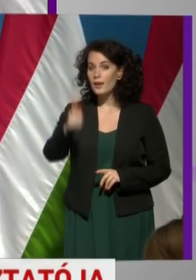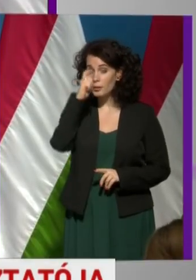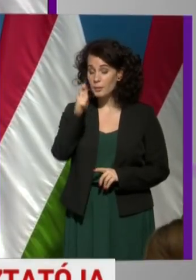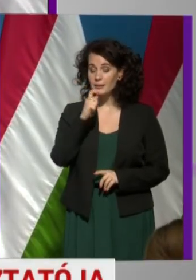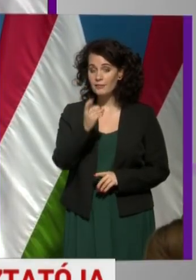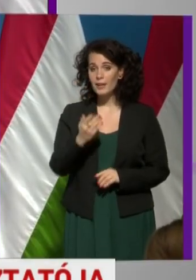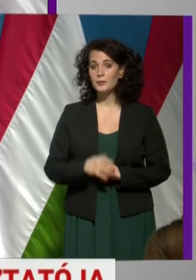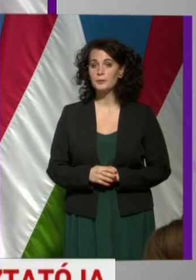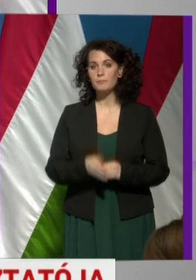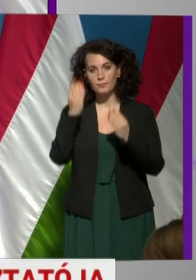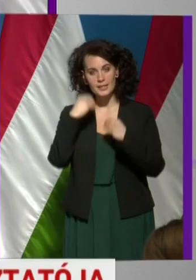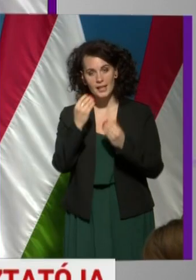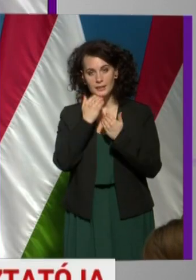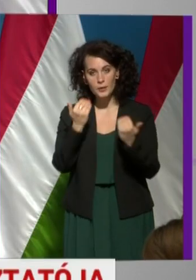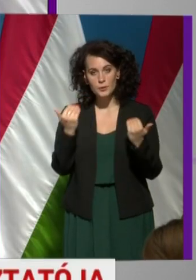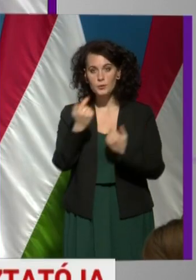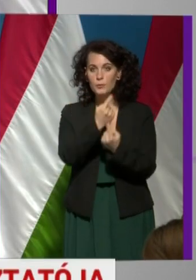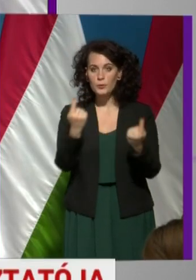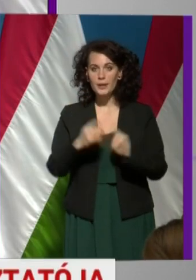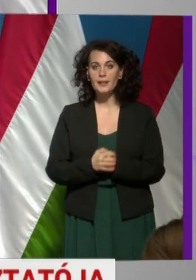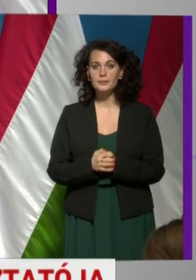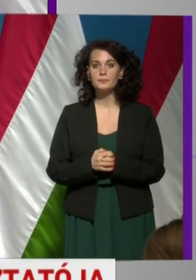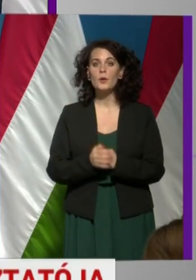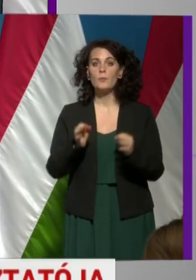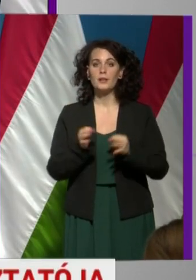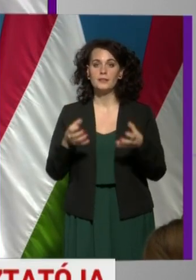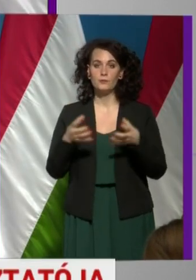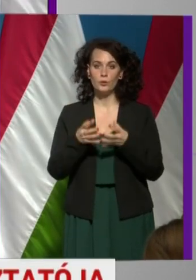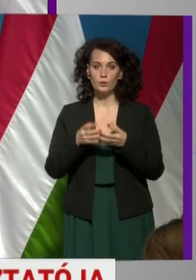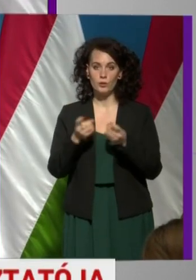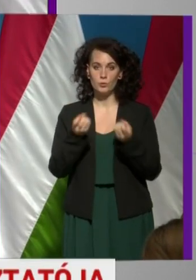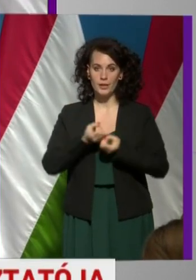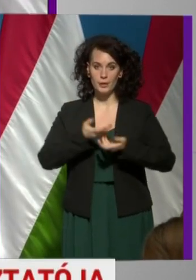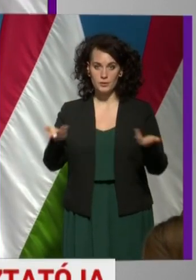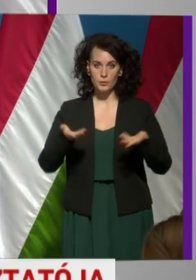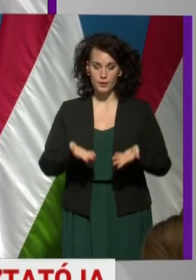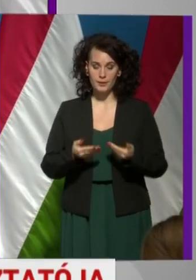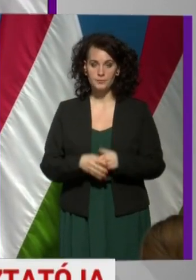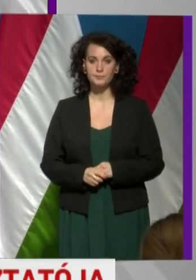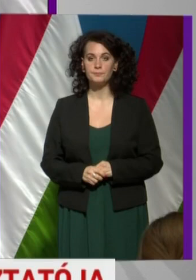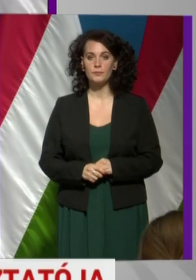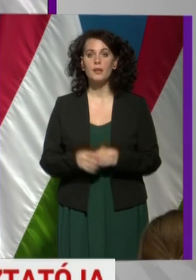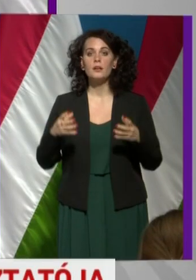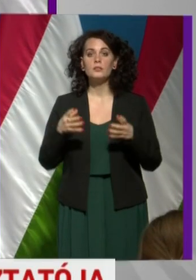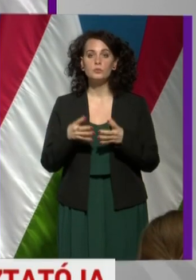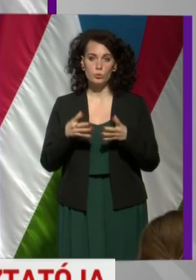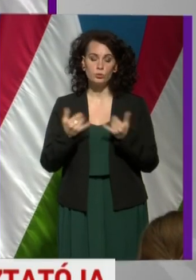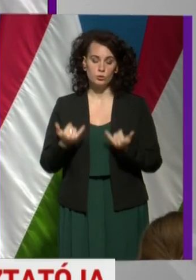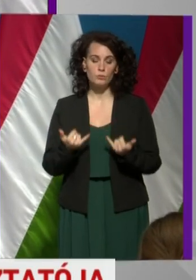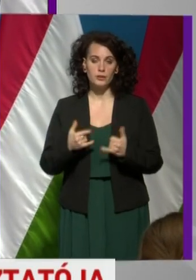Jó napot kívánok! Tisztelettel köszöntöm Önöket az operatív törzs sajtótájékoztatóján. A törzs ma is